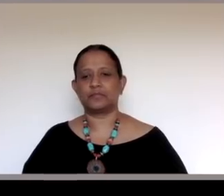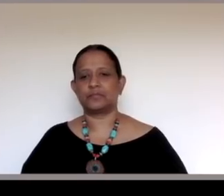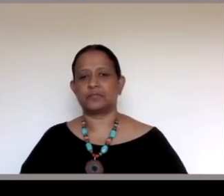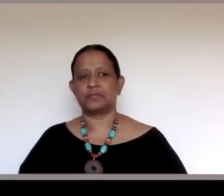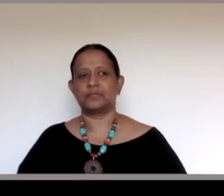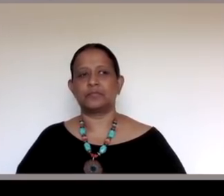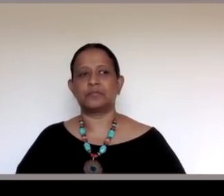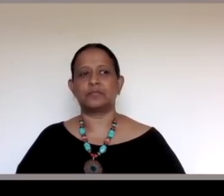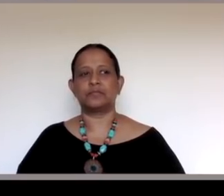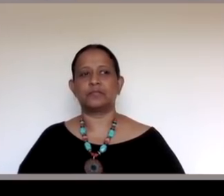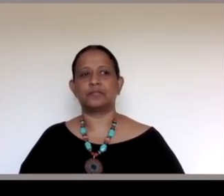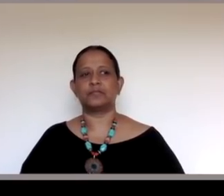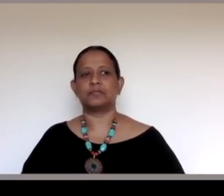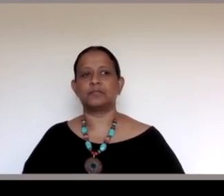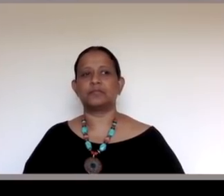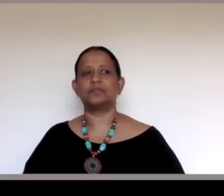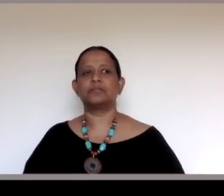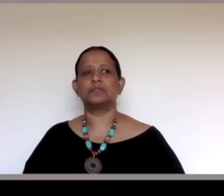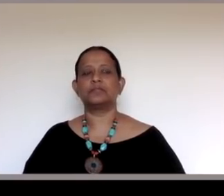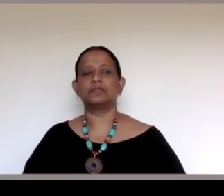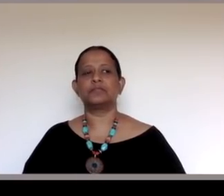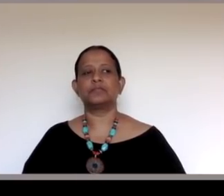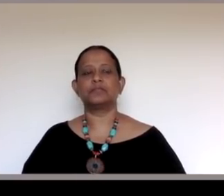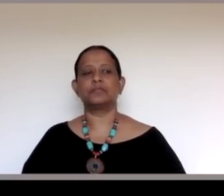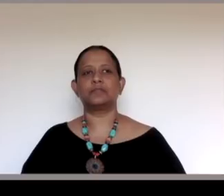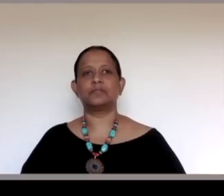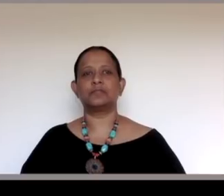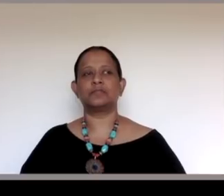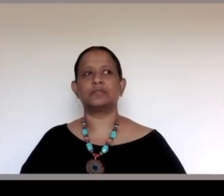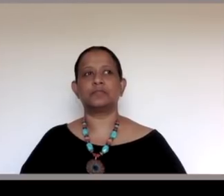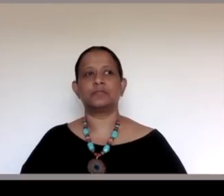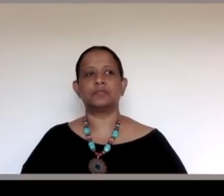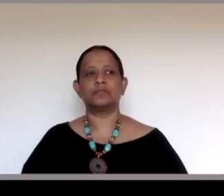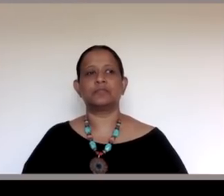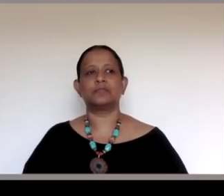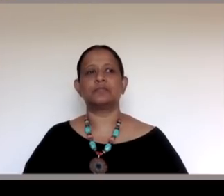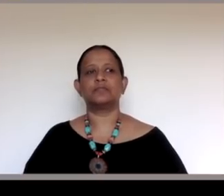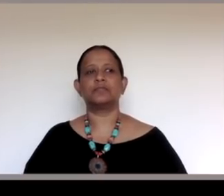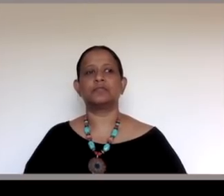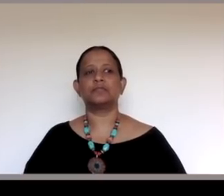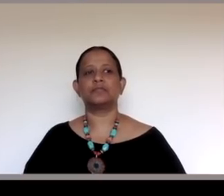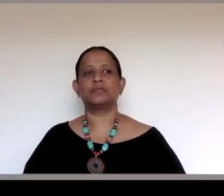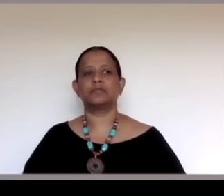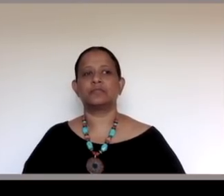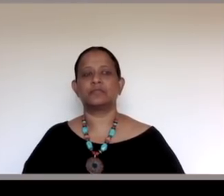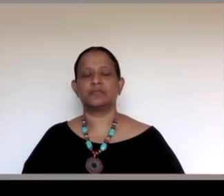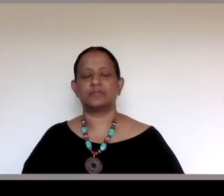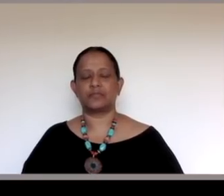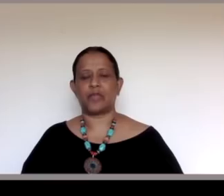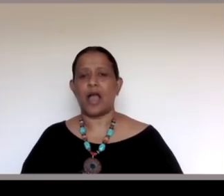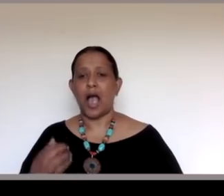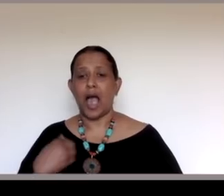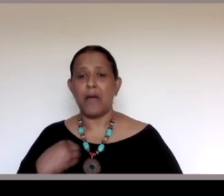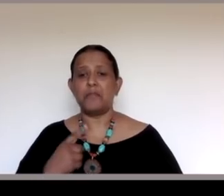ஜயகிரகணே ரகச தேவியான் மகான் சிட்ட முள்ளிமணின்ம யட்டஹத் வீமாய் வெற்றியின் ரகசியம் தேவனுக்கு முழுமையாக